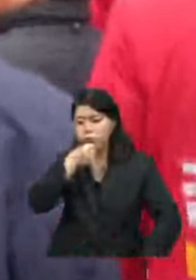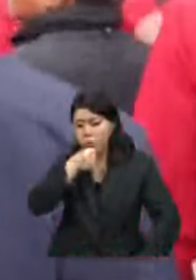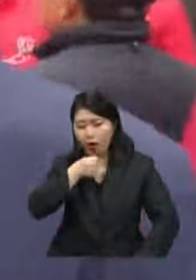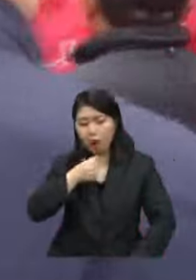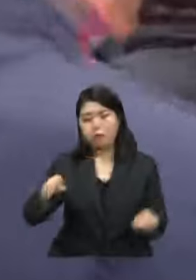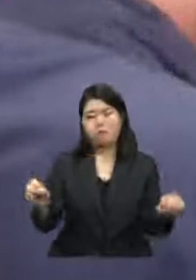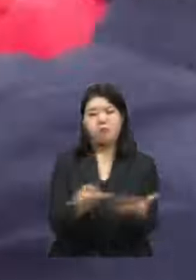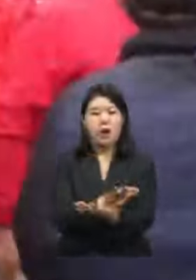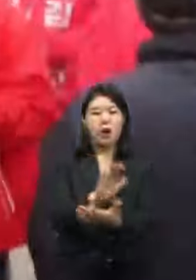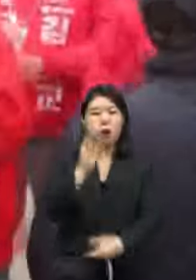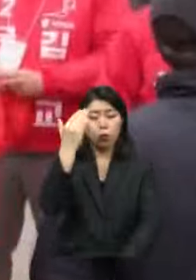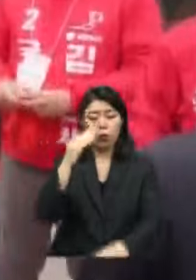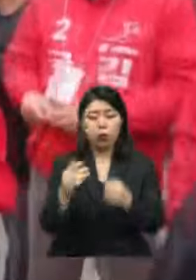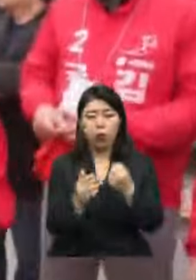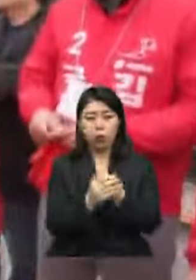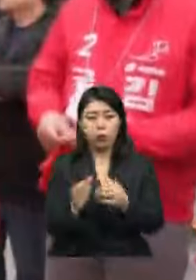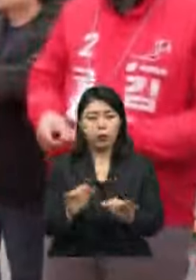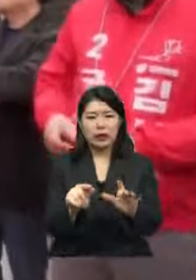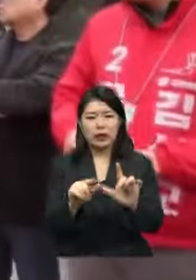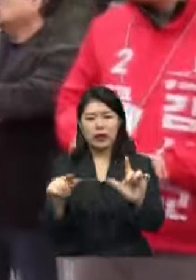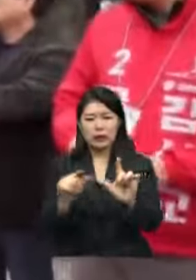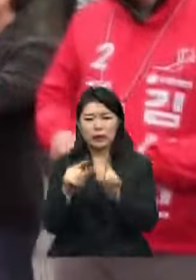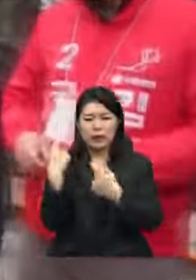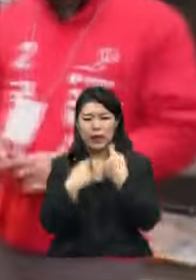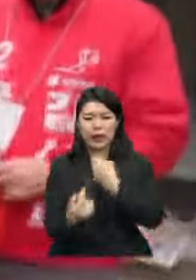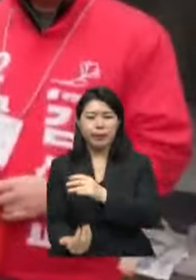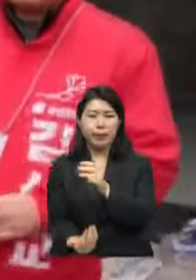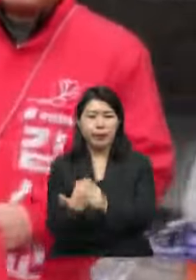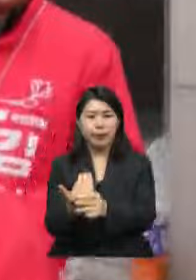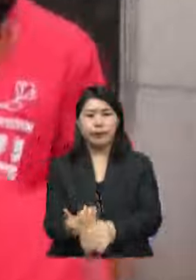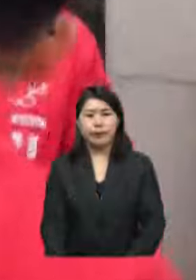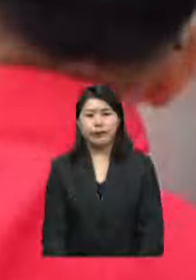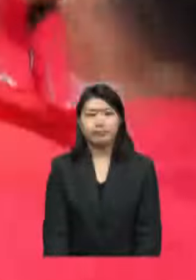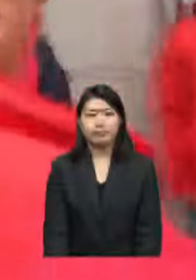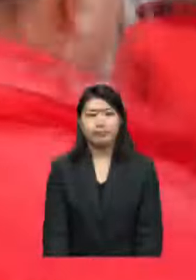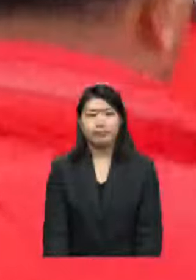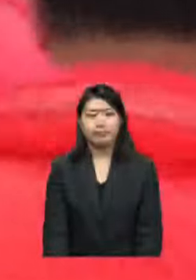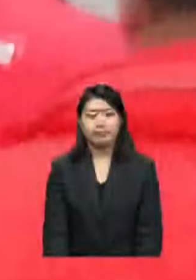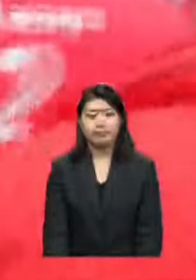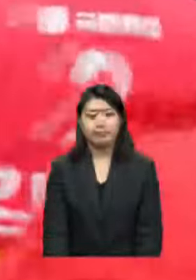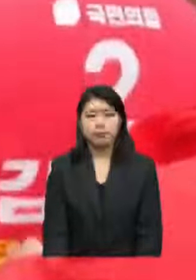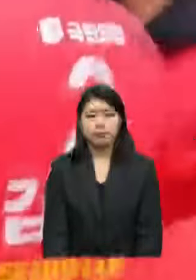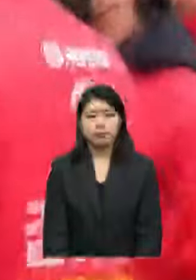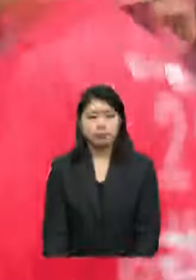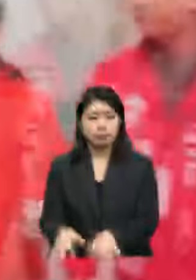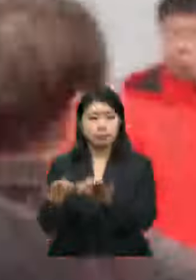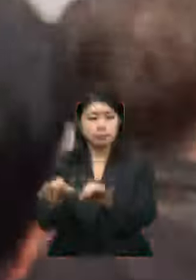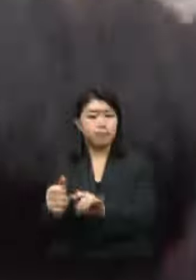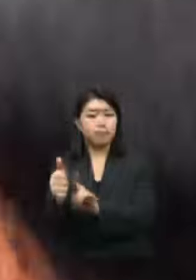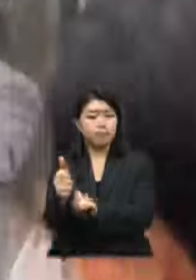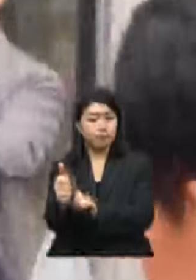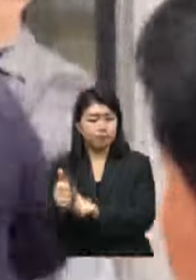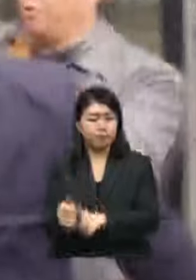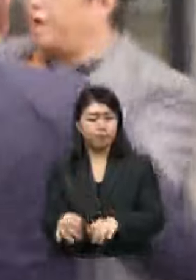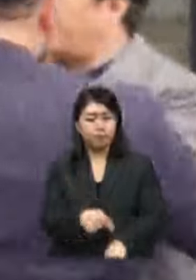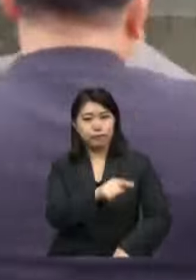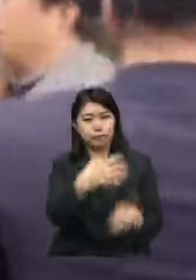물리적인 충돌이 빚어져 일부 지지자가 다치는 일이 발생했습니다. 이와 관련해서 김선교 후보 측은